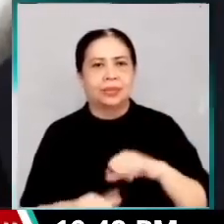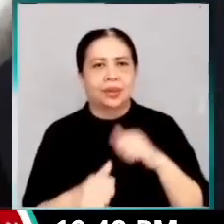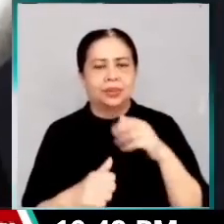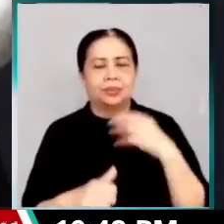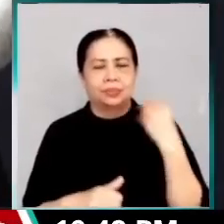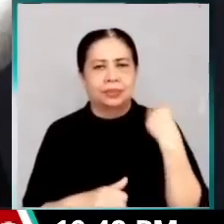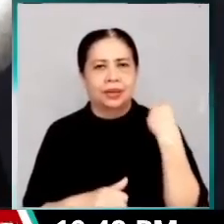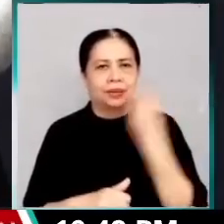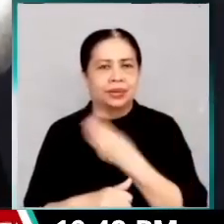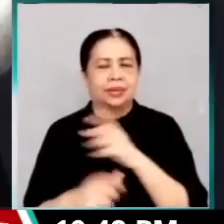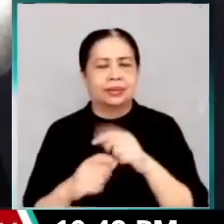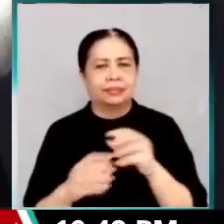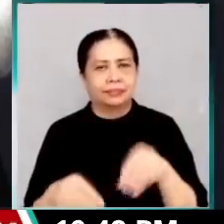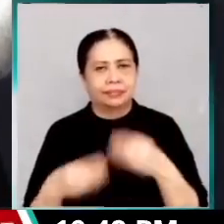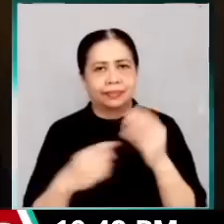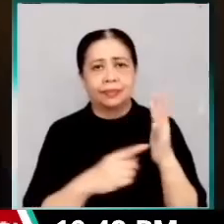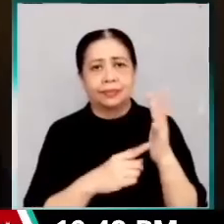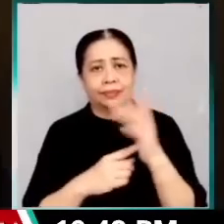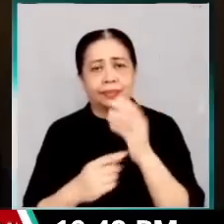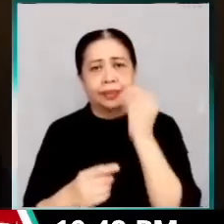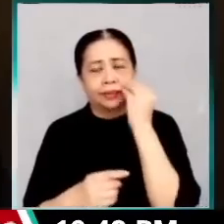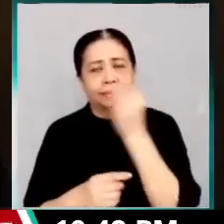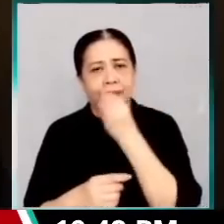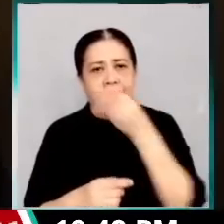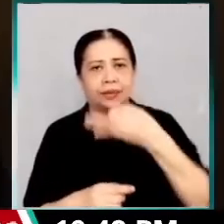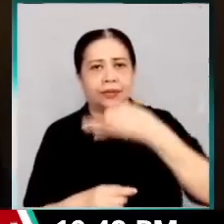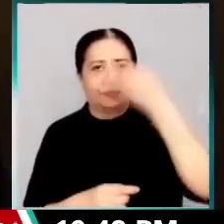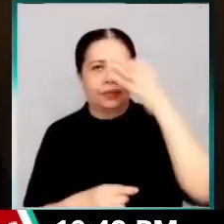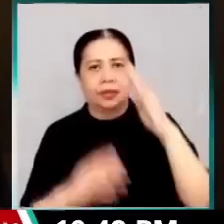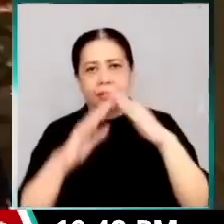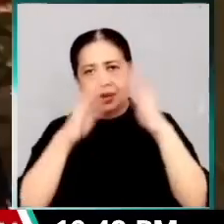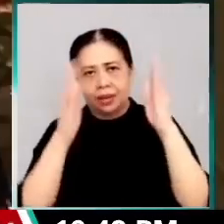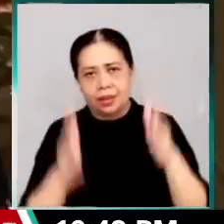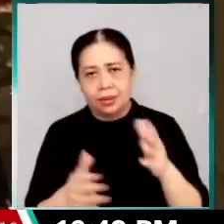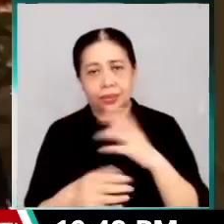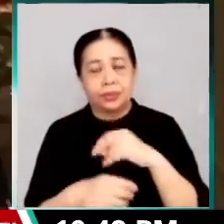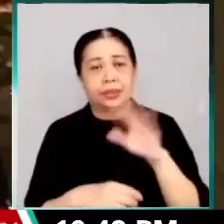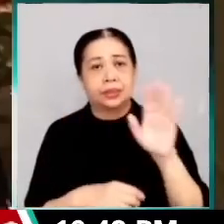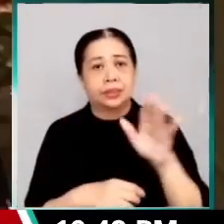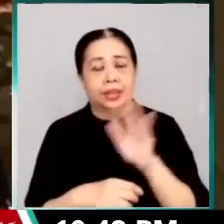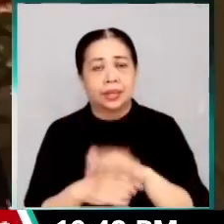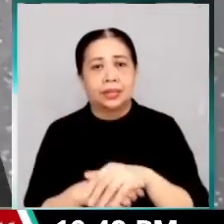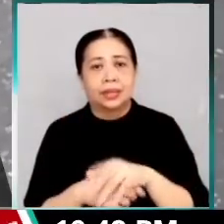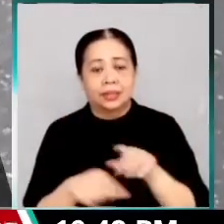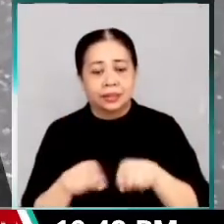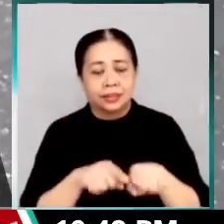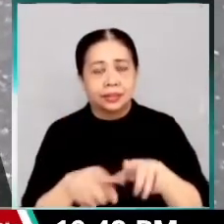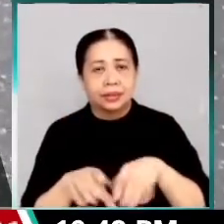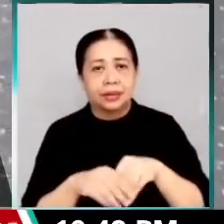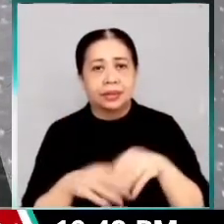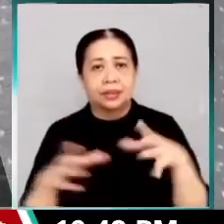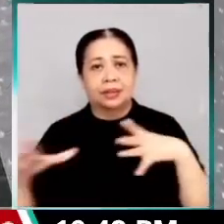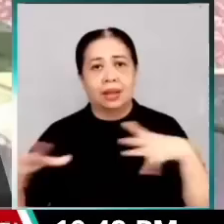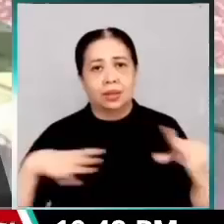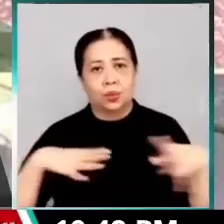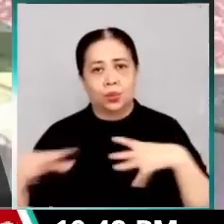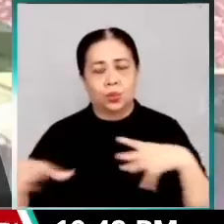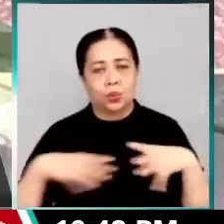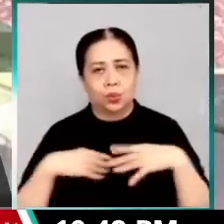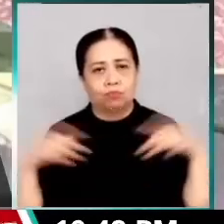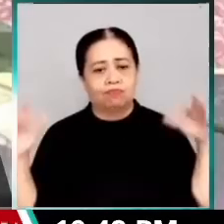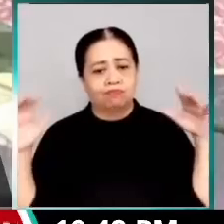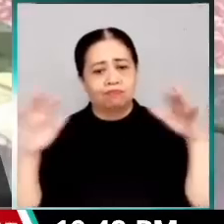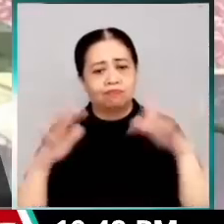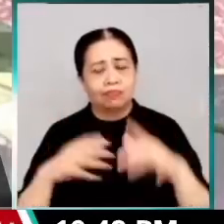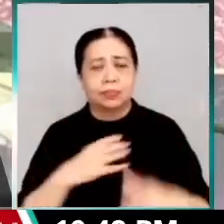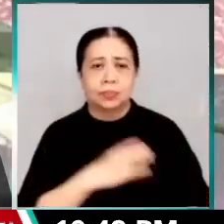at bulaklak ang kanyang fans sa tapat ng kanyang bahay at sa kanyang star sa Walk of Fame sa Hollywood. Bumuhos ang pakikiramay